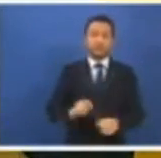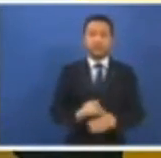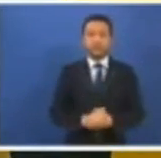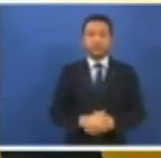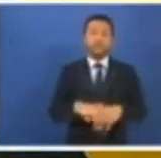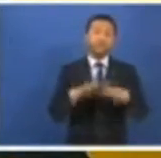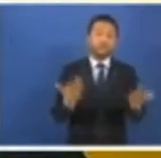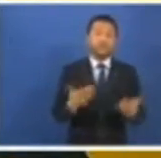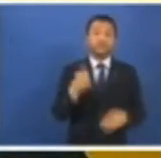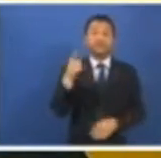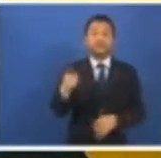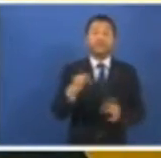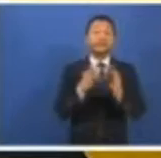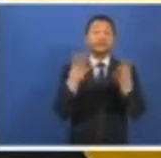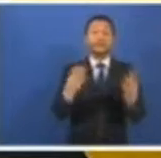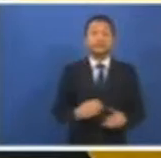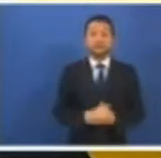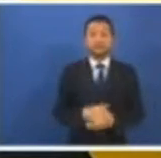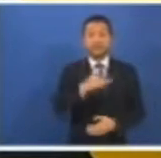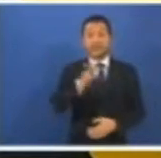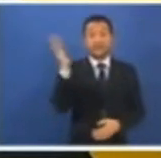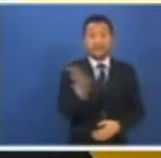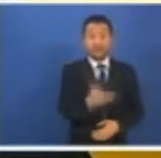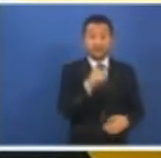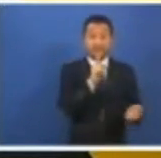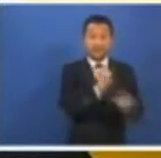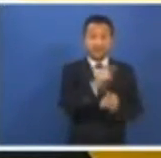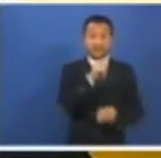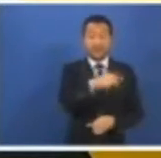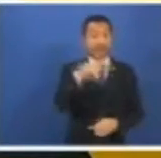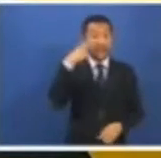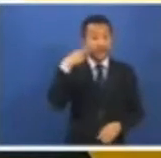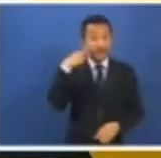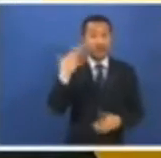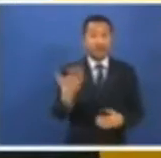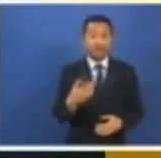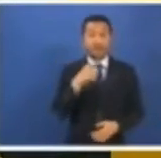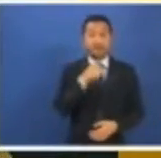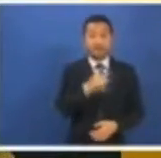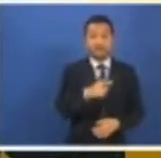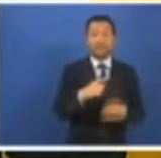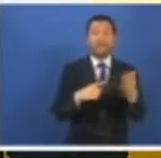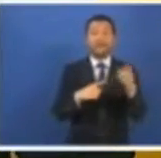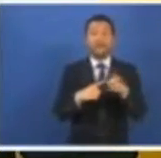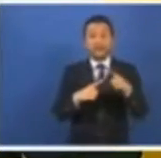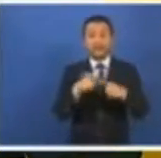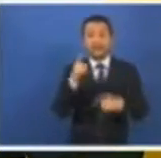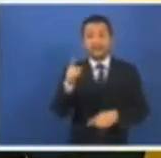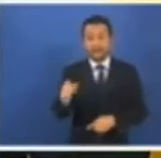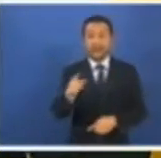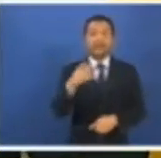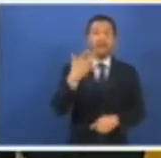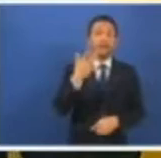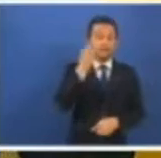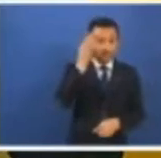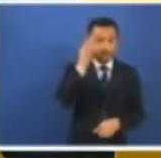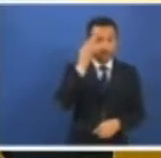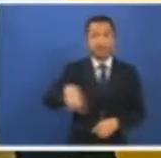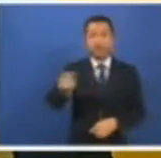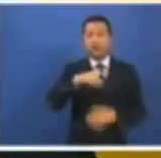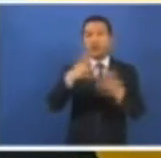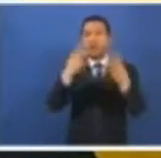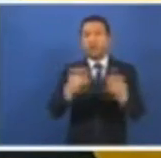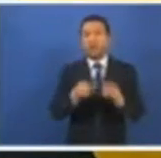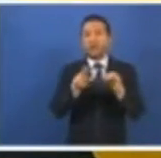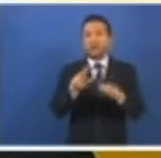yapıyorlar. Yani neymiş? Darbecilerin ahlakını da, tekniğini de, bilimini de olduğu